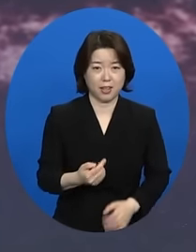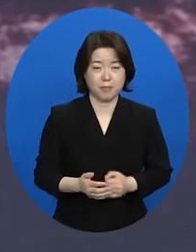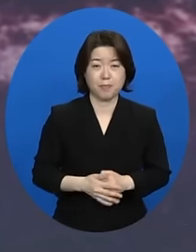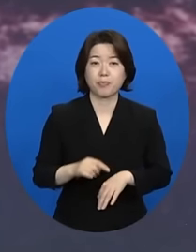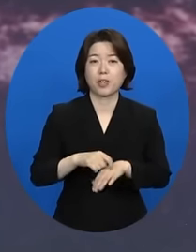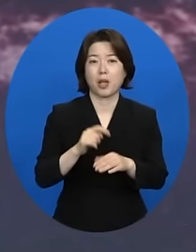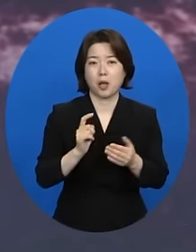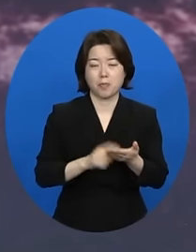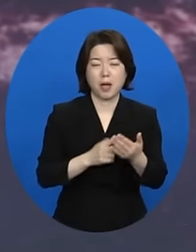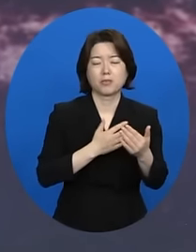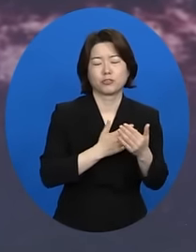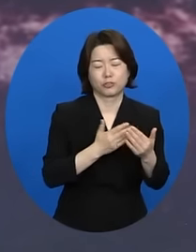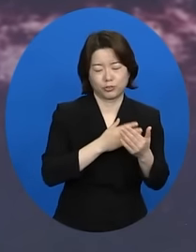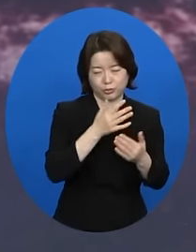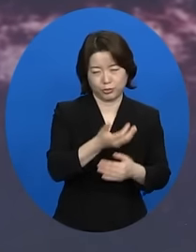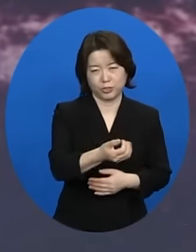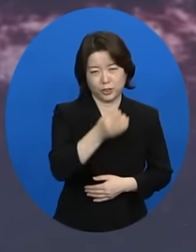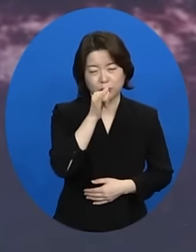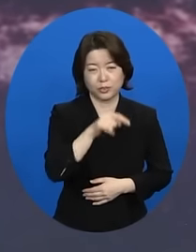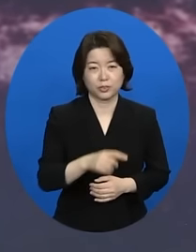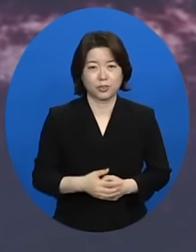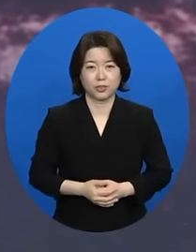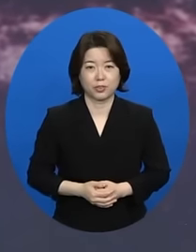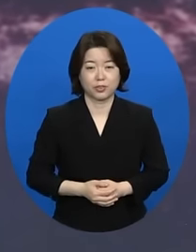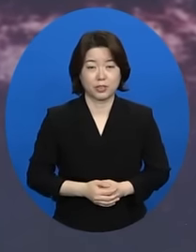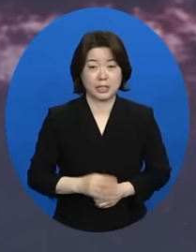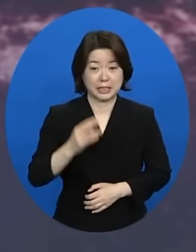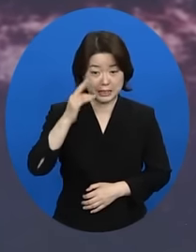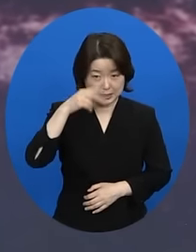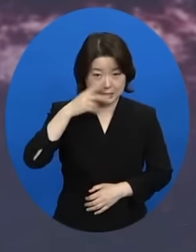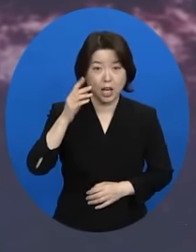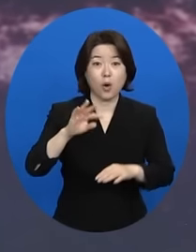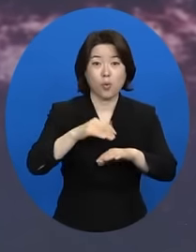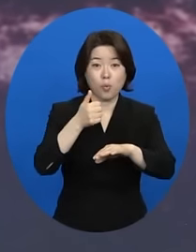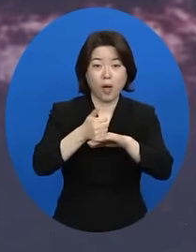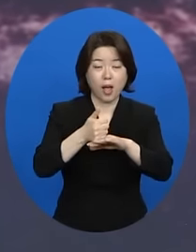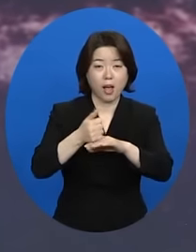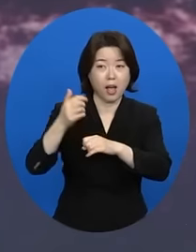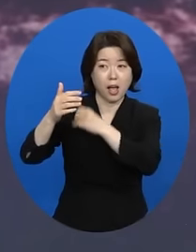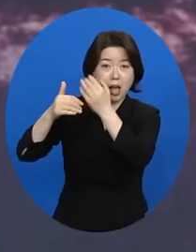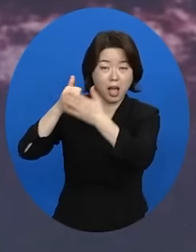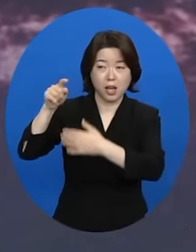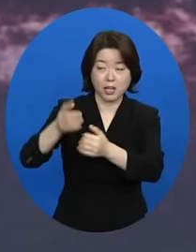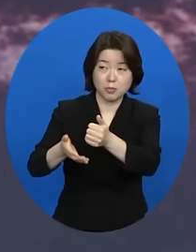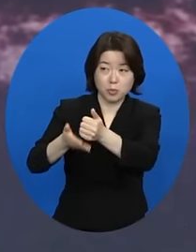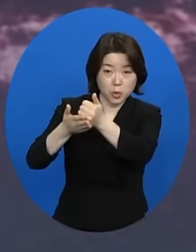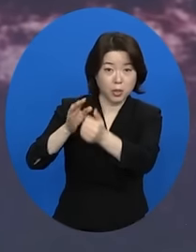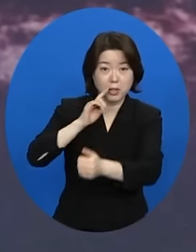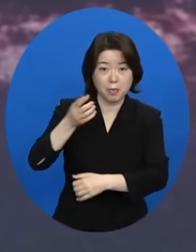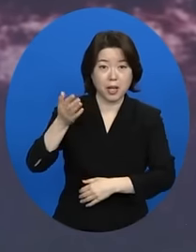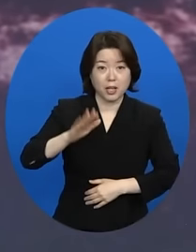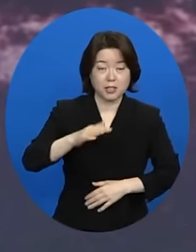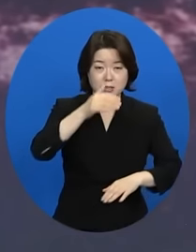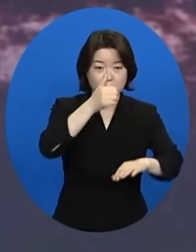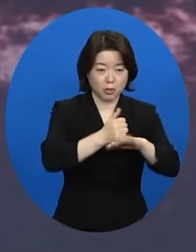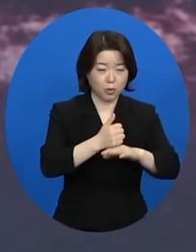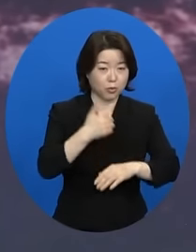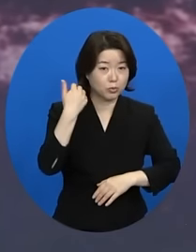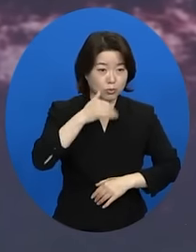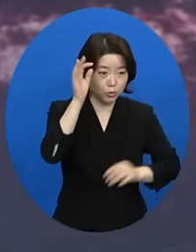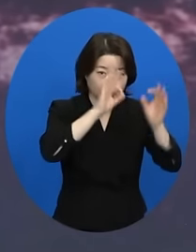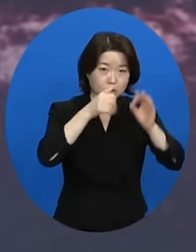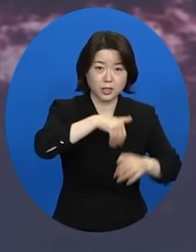마음에 두려움이 있는 것이죠. 여러분, 사울 왕도 하나님을 섬긴다고 했지만 결국 누구를